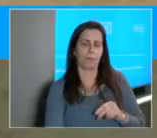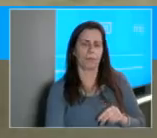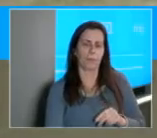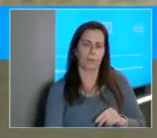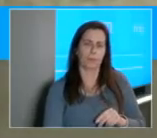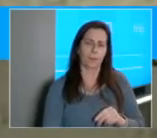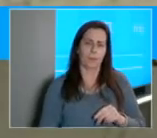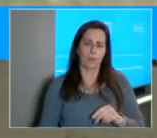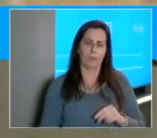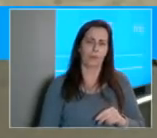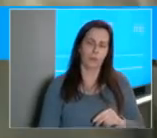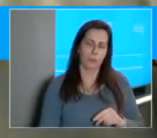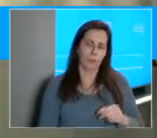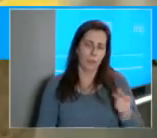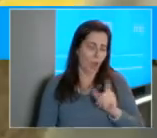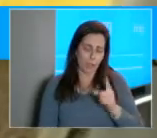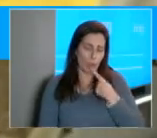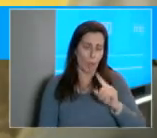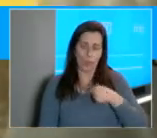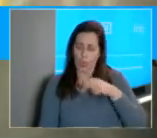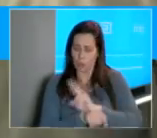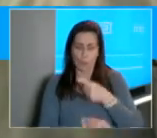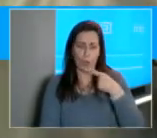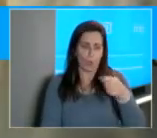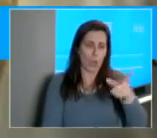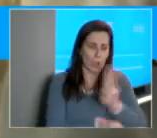שנינו דוברי אמת עד הסוף, ולא בהכרח שנינו שקרנים.